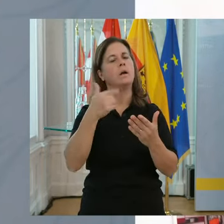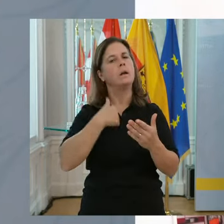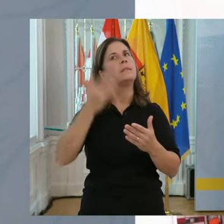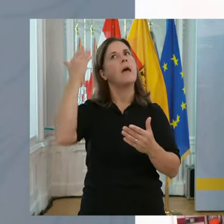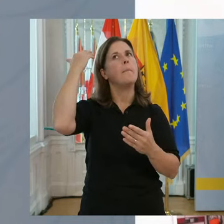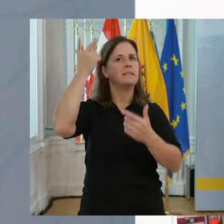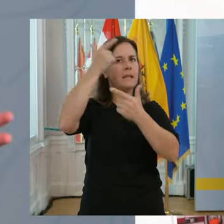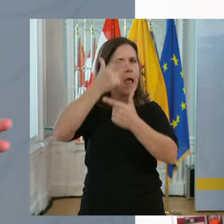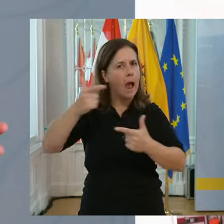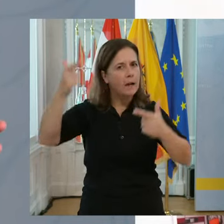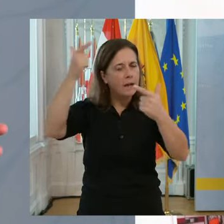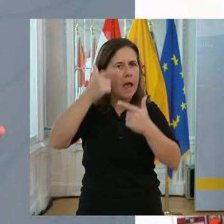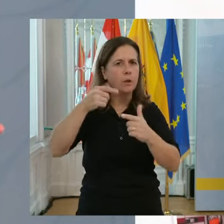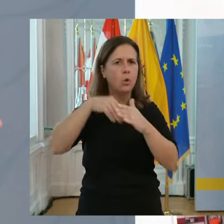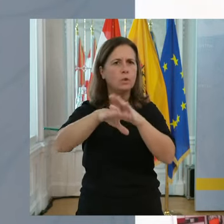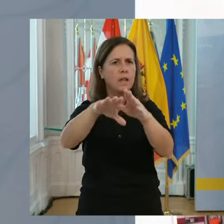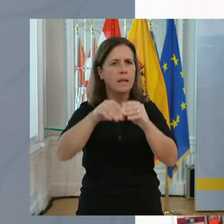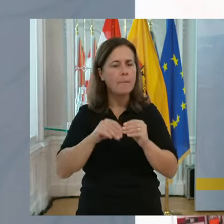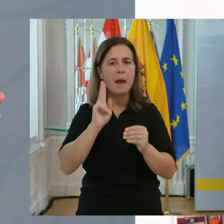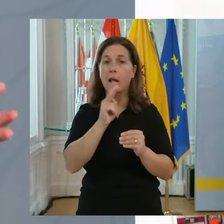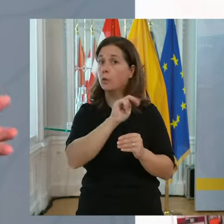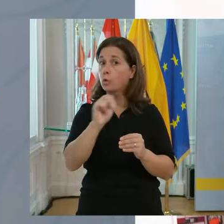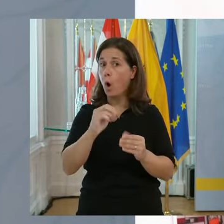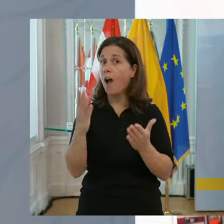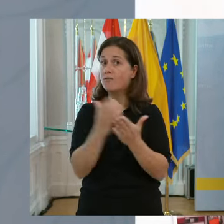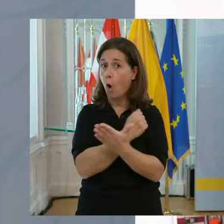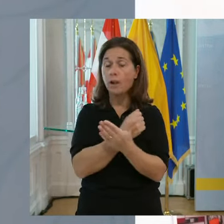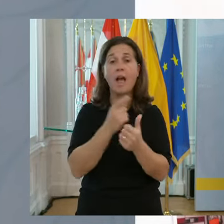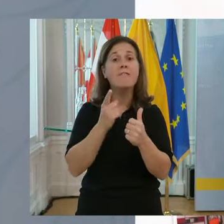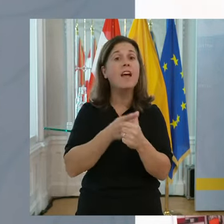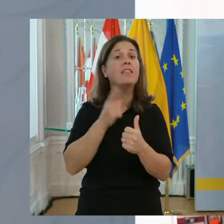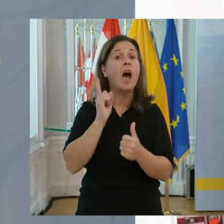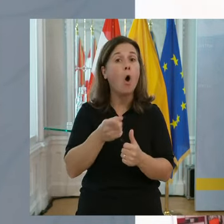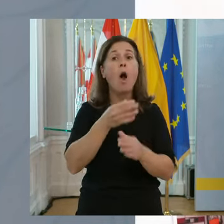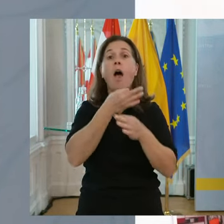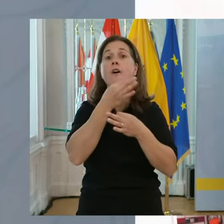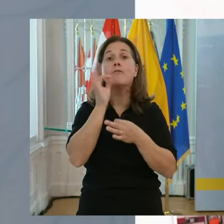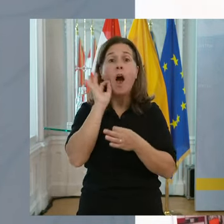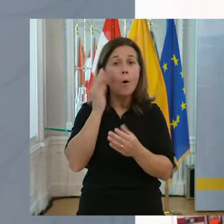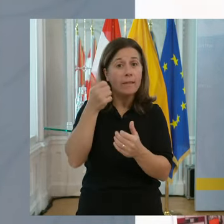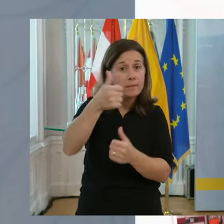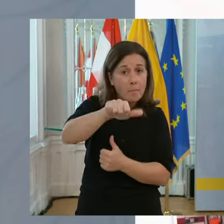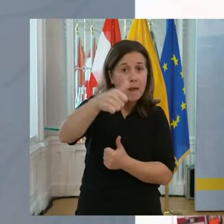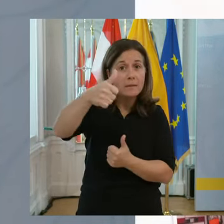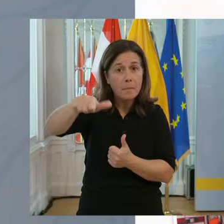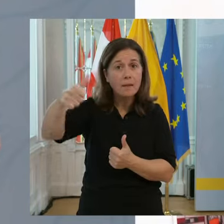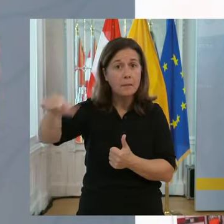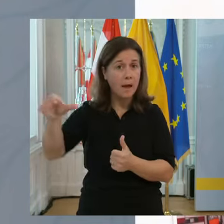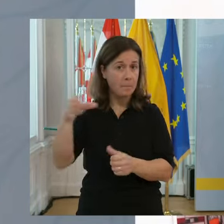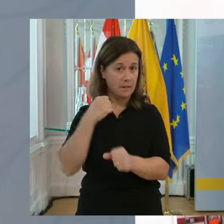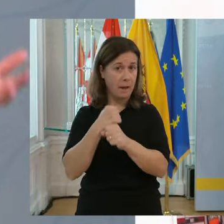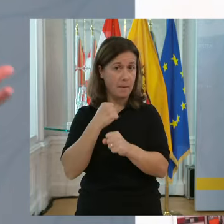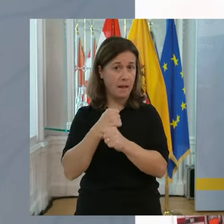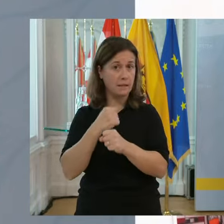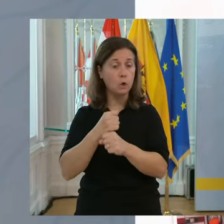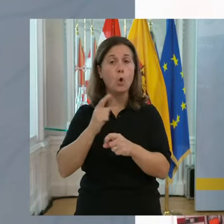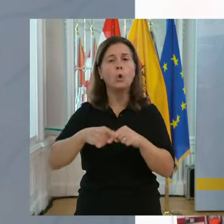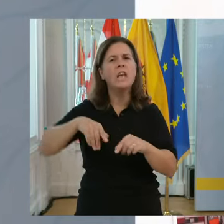haben, Unternehmen können nur erfolgreich sein, wenn auch der Frauenanteil dementsprechend hoch ist und das